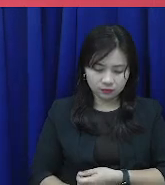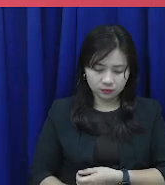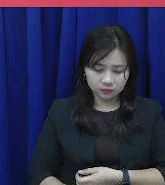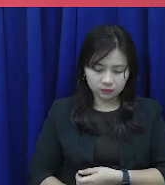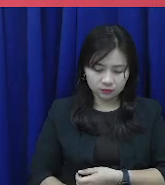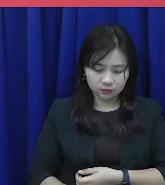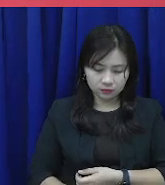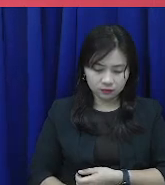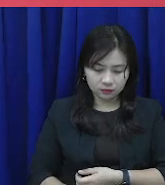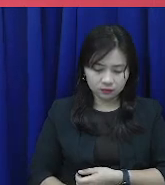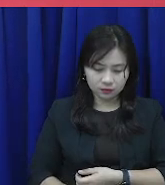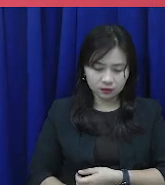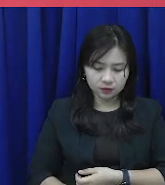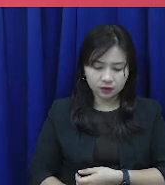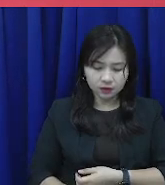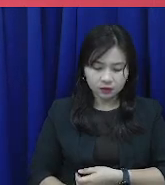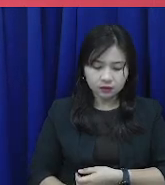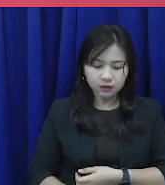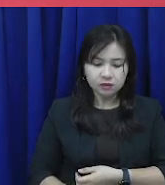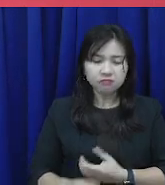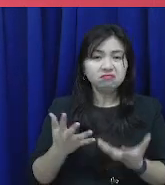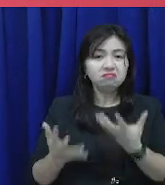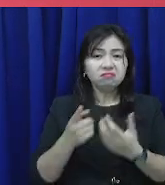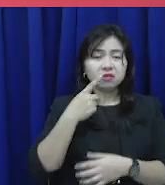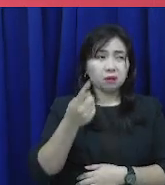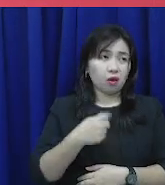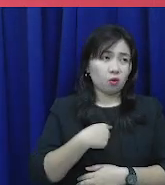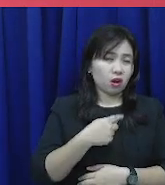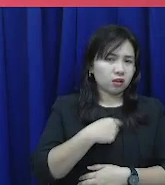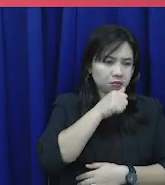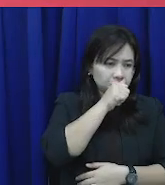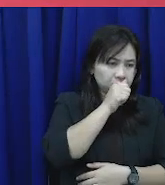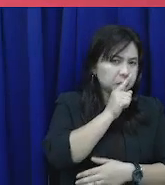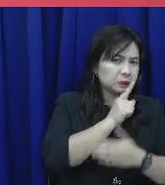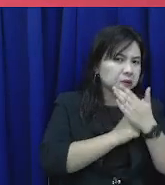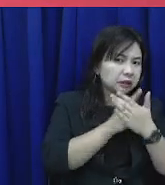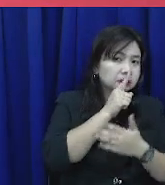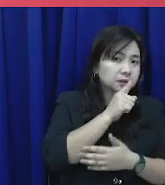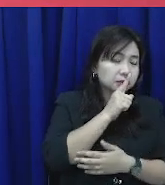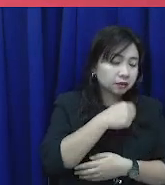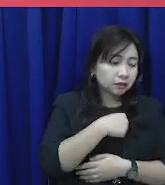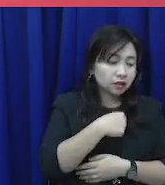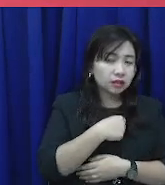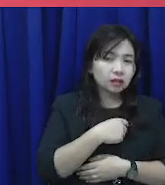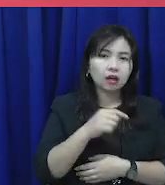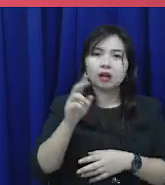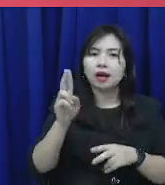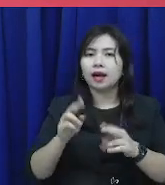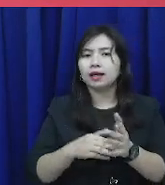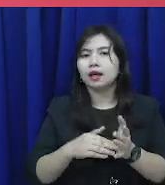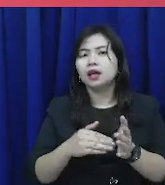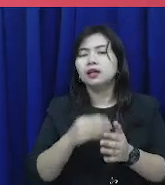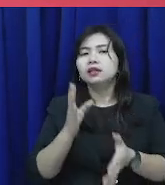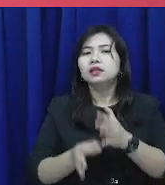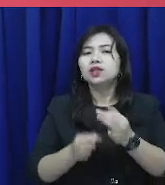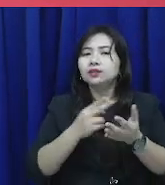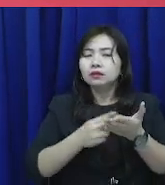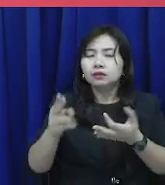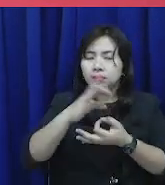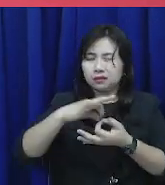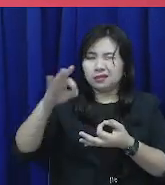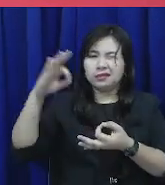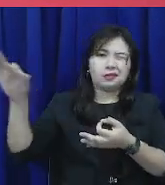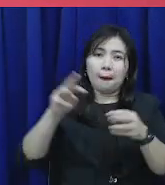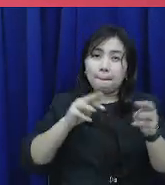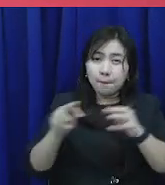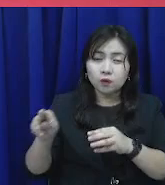talaga personality ko tahimik talaga ang personality mga kapatid if the Holy Spirit is moving on you yung